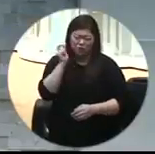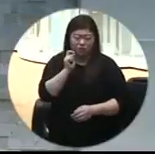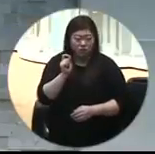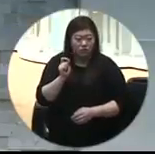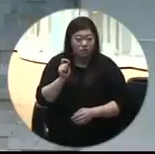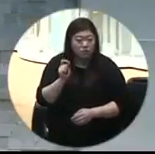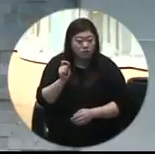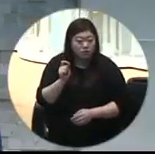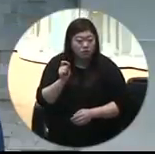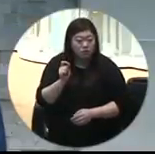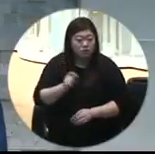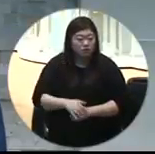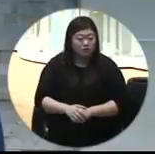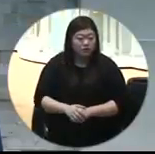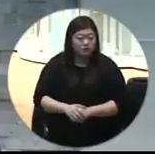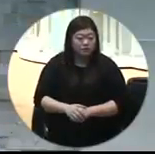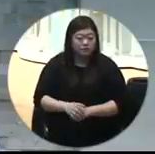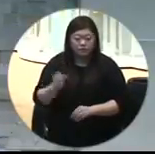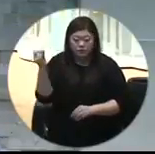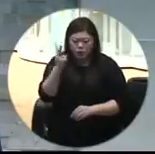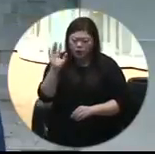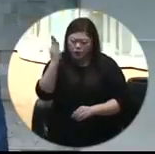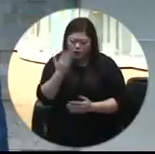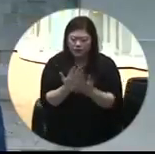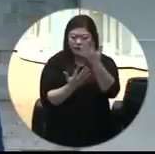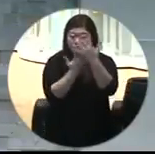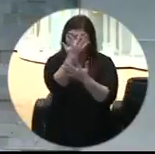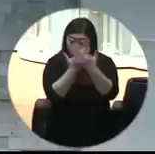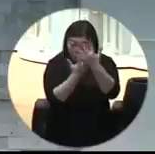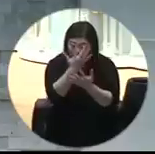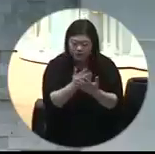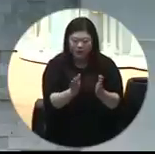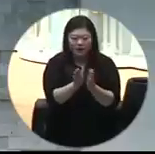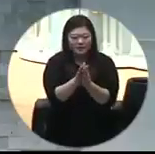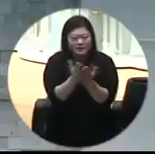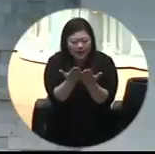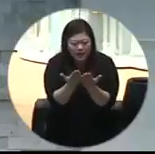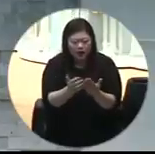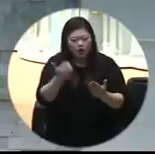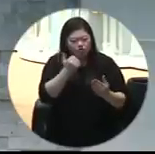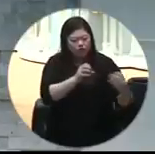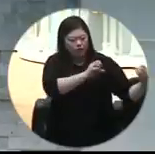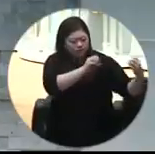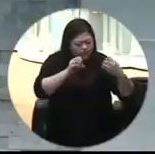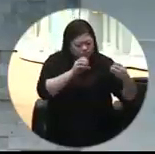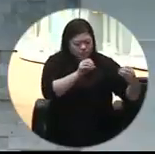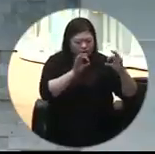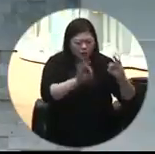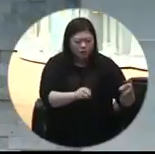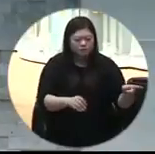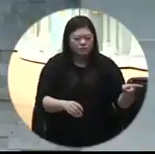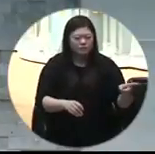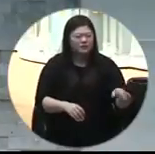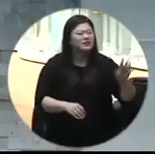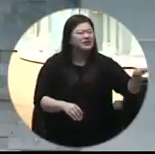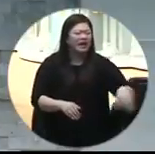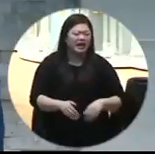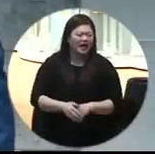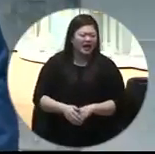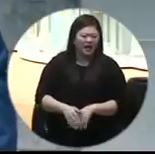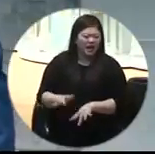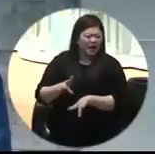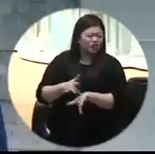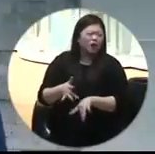영화나 이런 책을 그렇게 보고 또 다른 사람 이야기를 들어가지고 그 들은 정보 본 그런